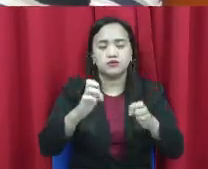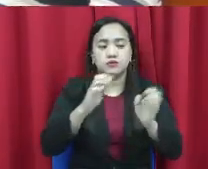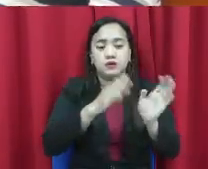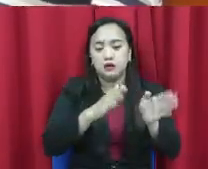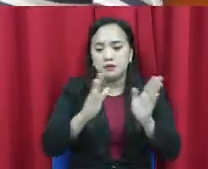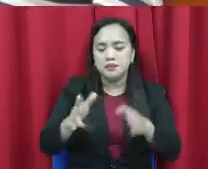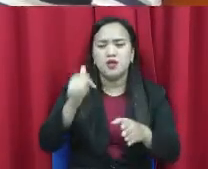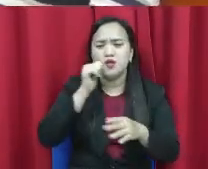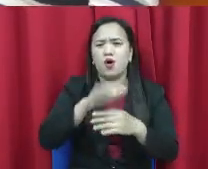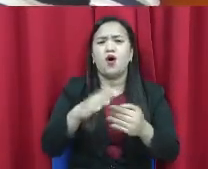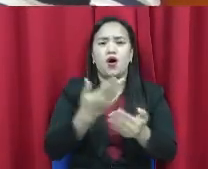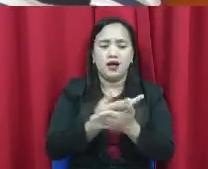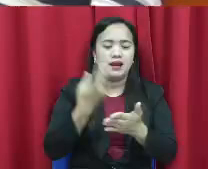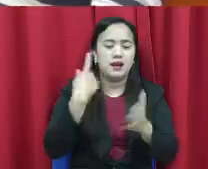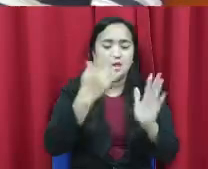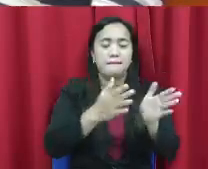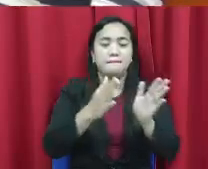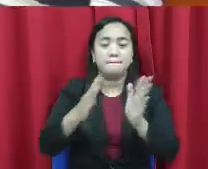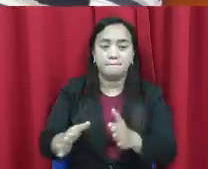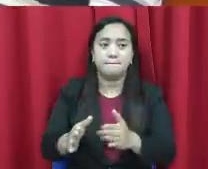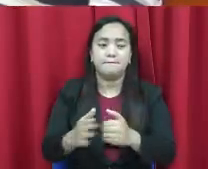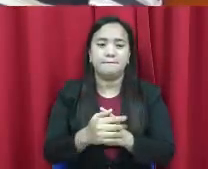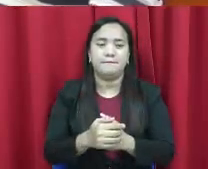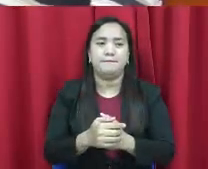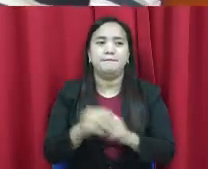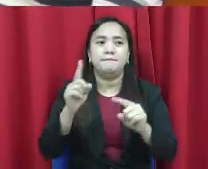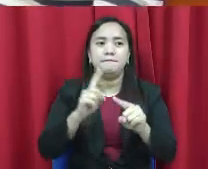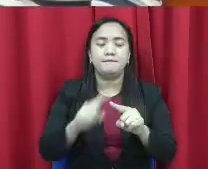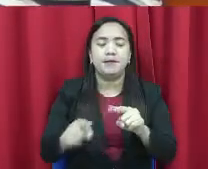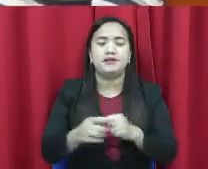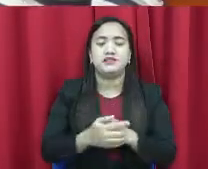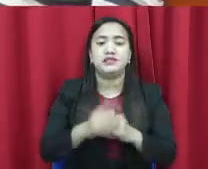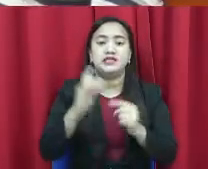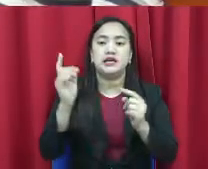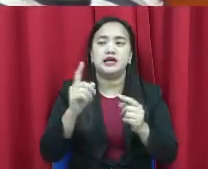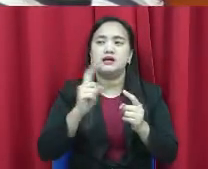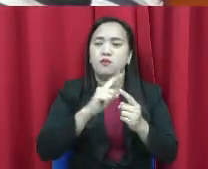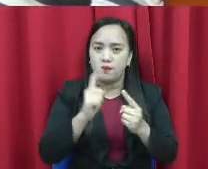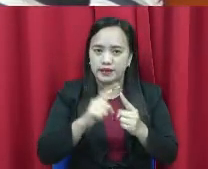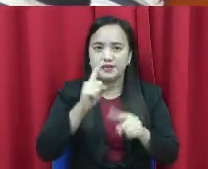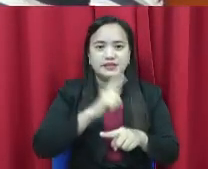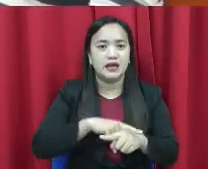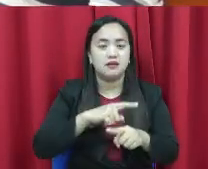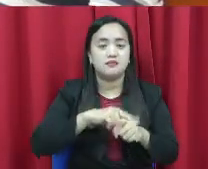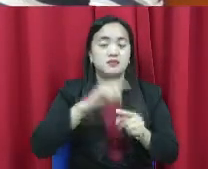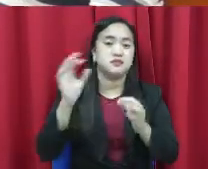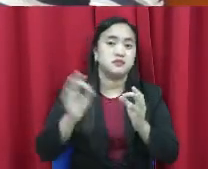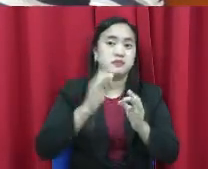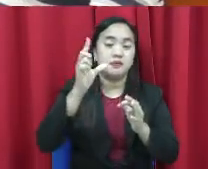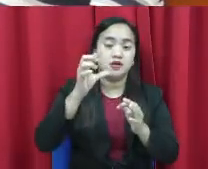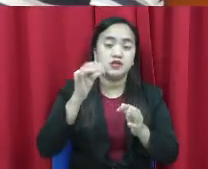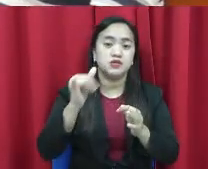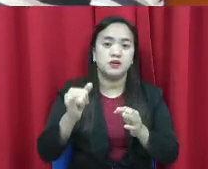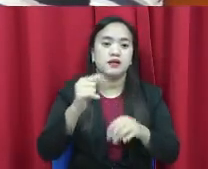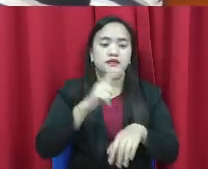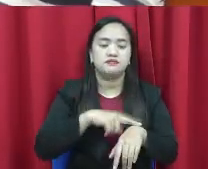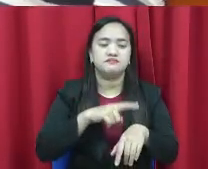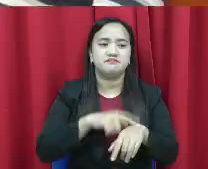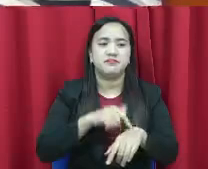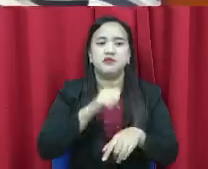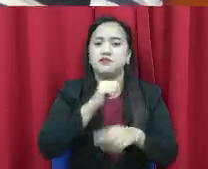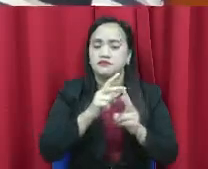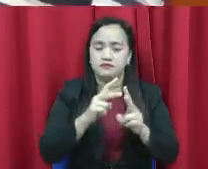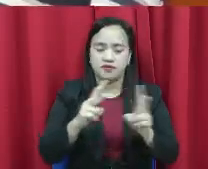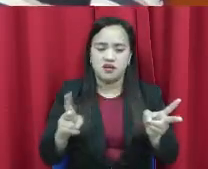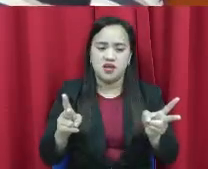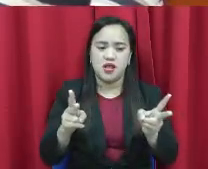na po lahat eh ' po ba saan mag-aaral ihh school namin ' kumbaga lahat okay na po lahat pero spiritually